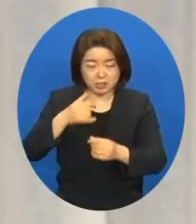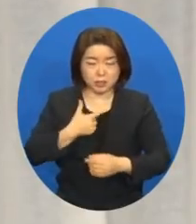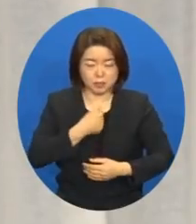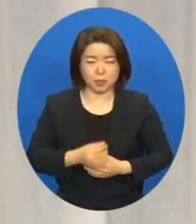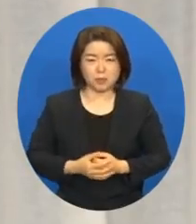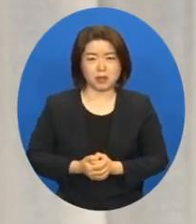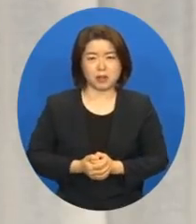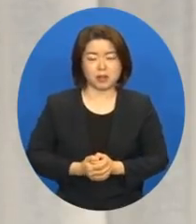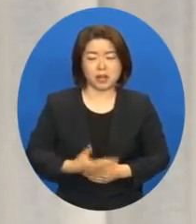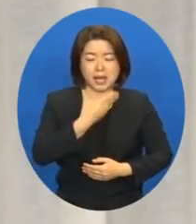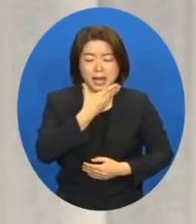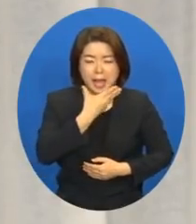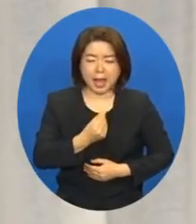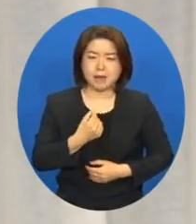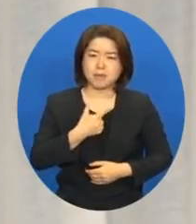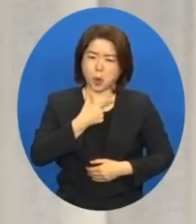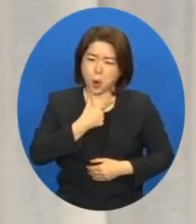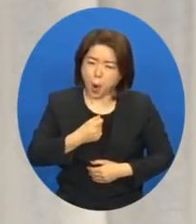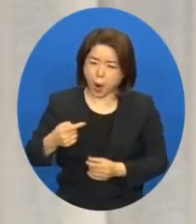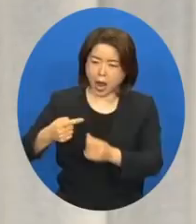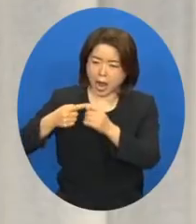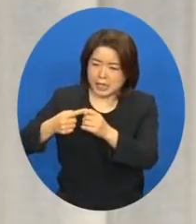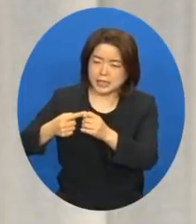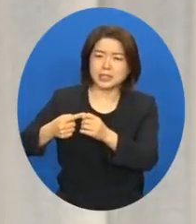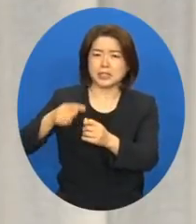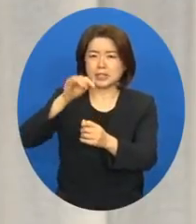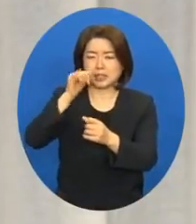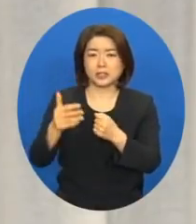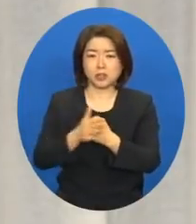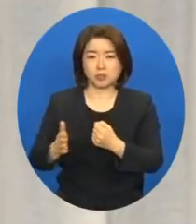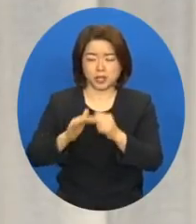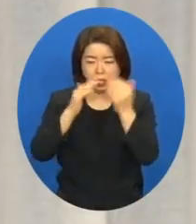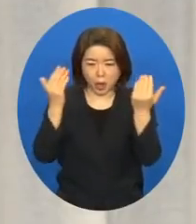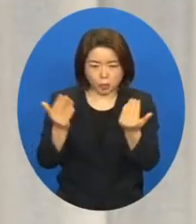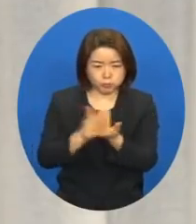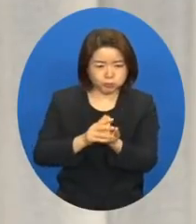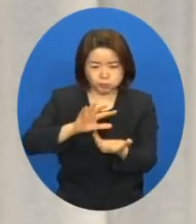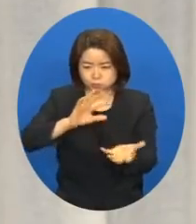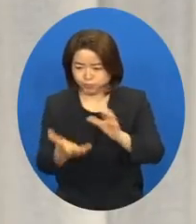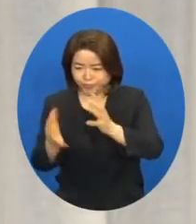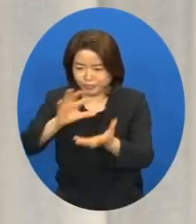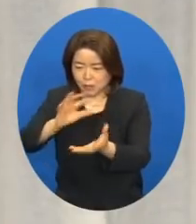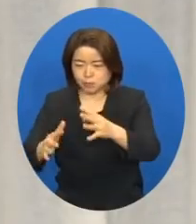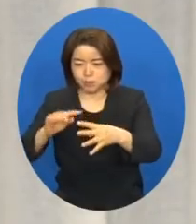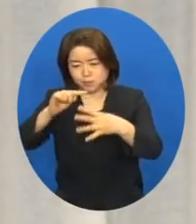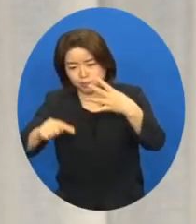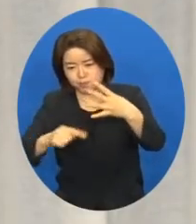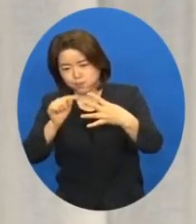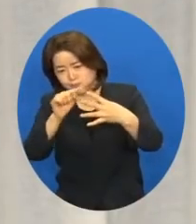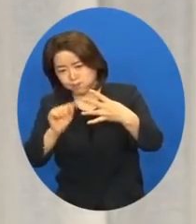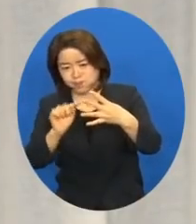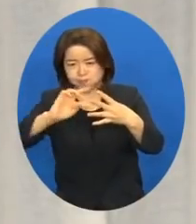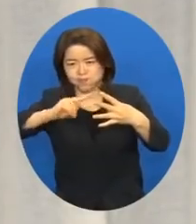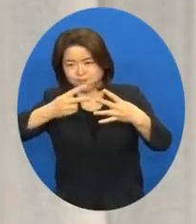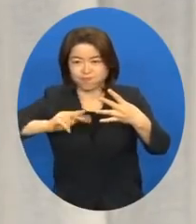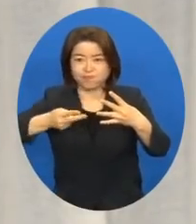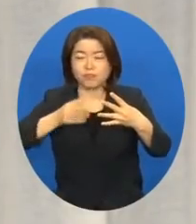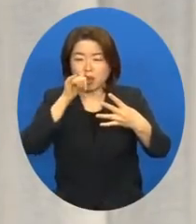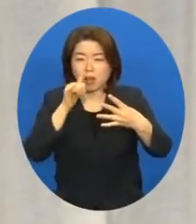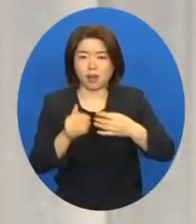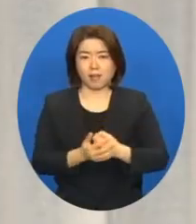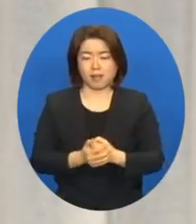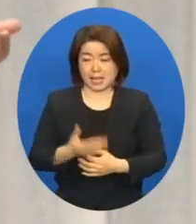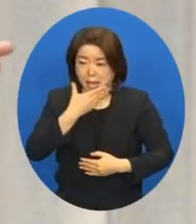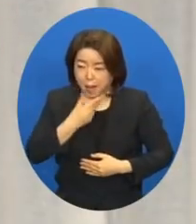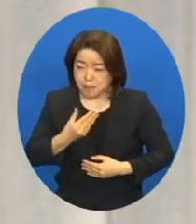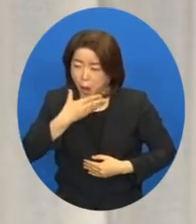행복하고 싶은 욕구가 가장 먼저니까 모든 게 뒤죽박죽인 겁니다. 행복은